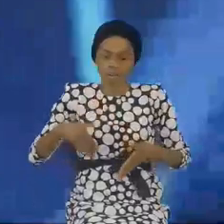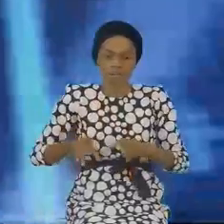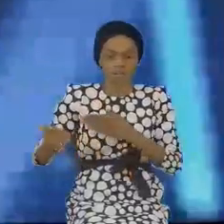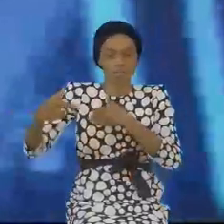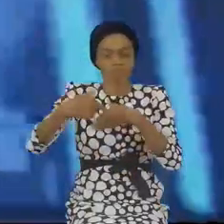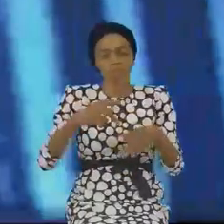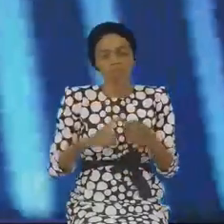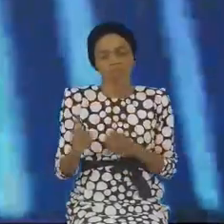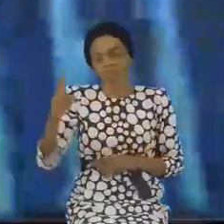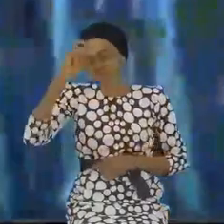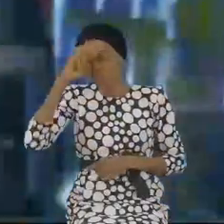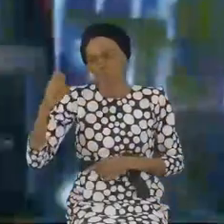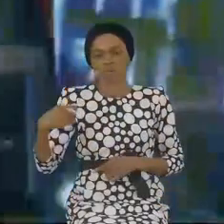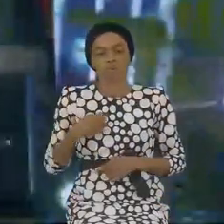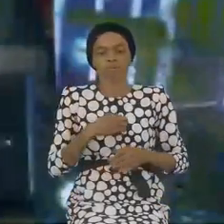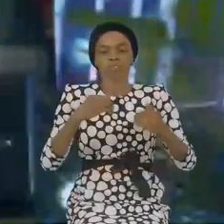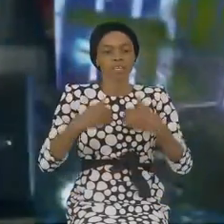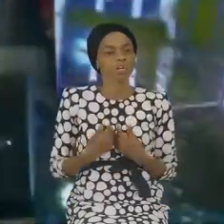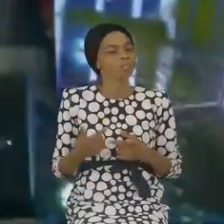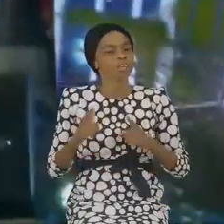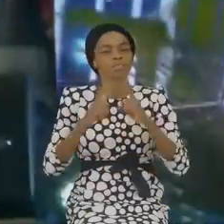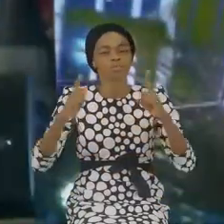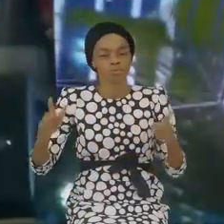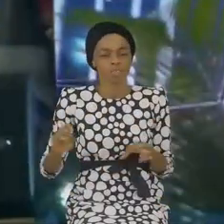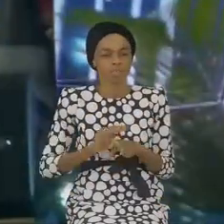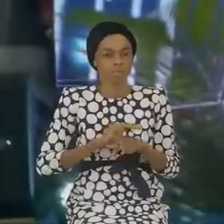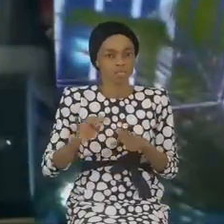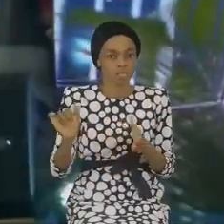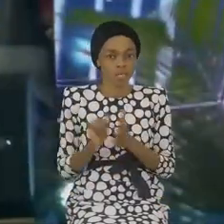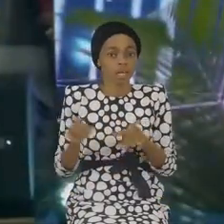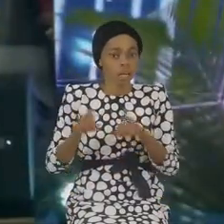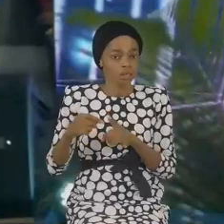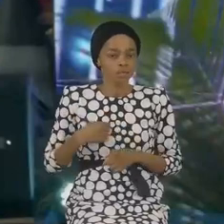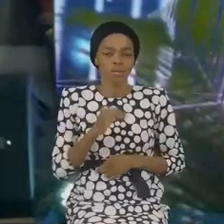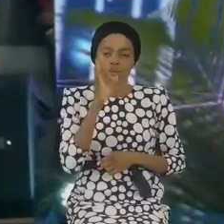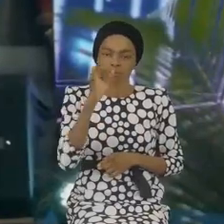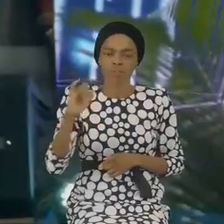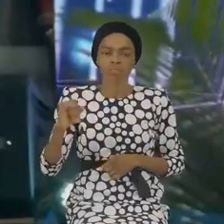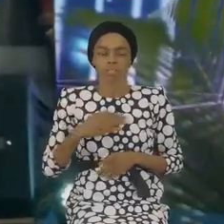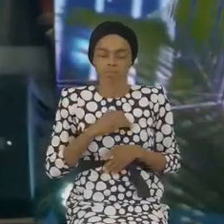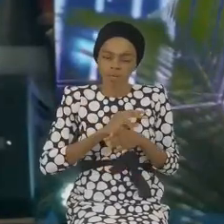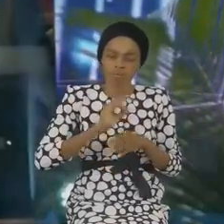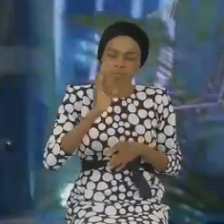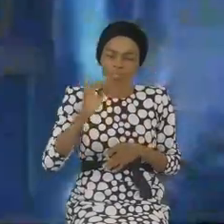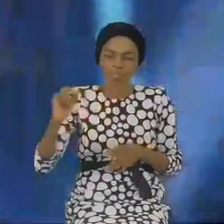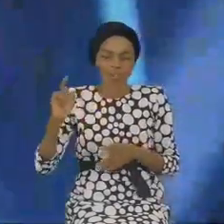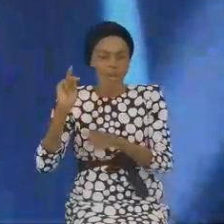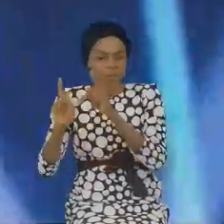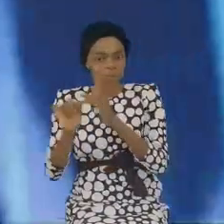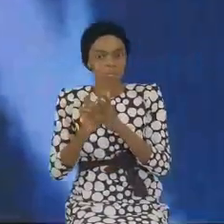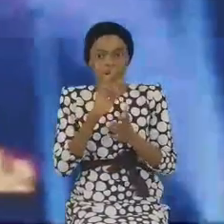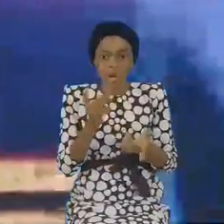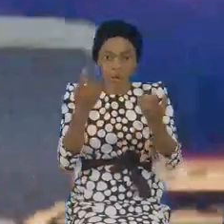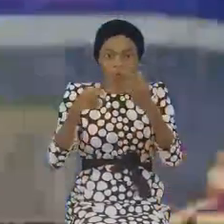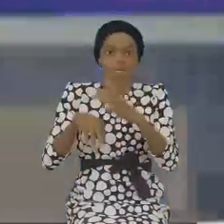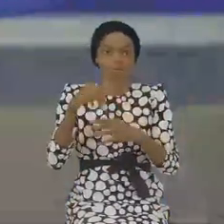Nous avons un grand ministère. Et comme nous prêchons, comme nous servons, ceux qui sortent d'Égypte, ceux qui sortent du